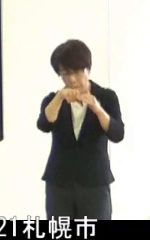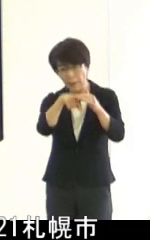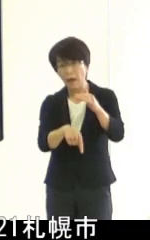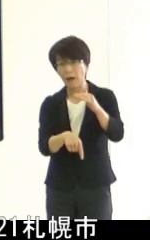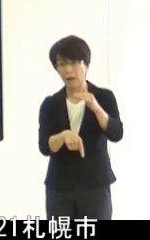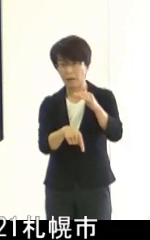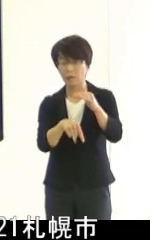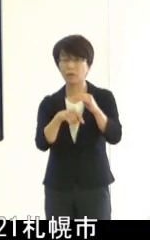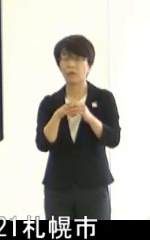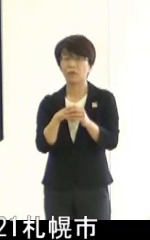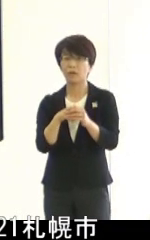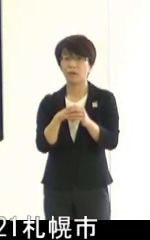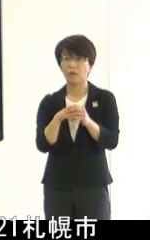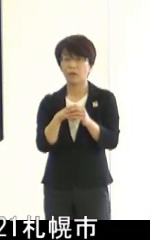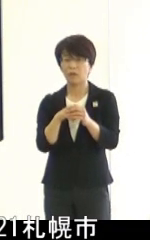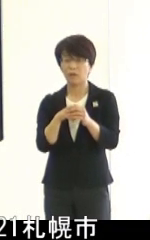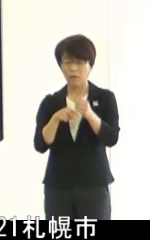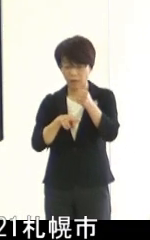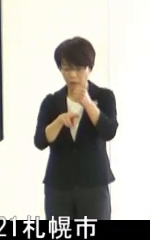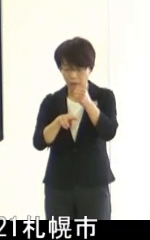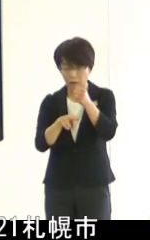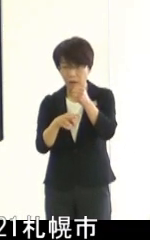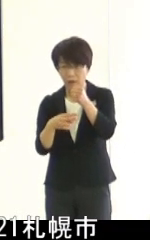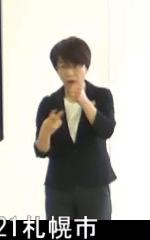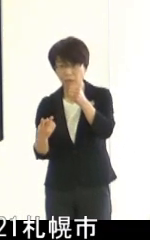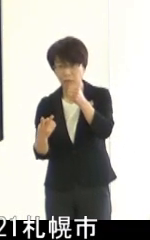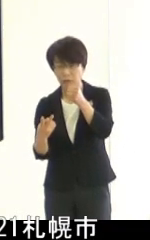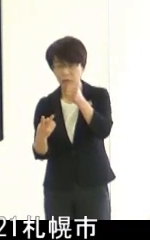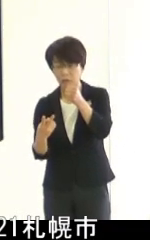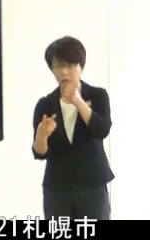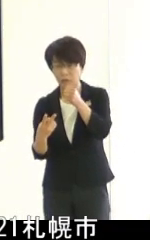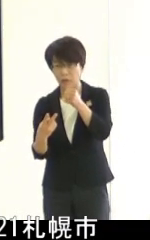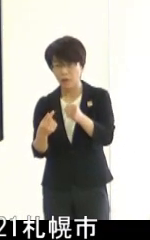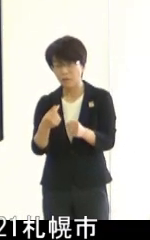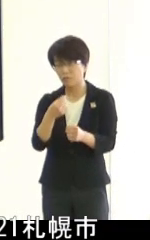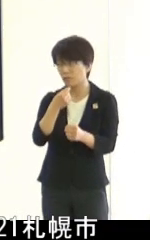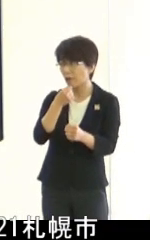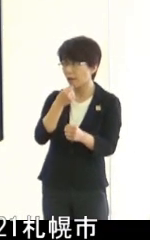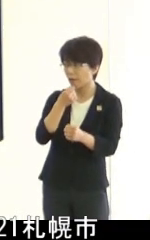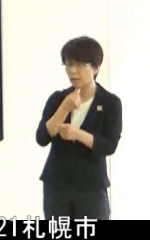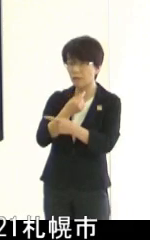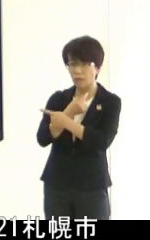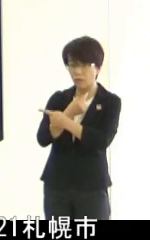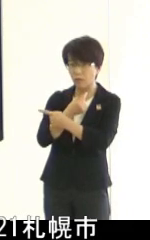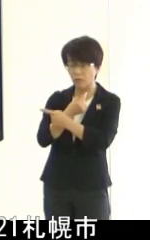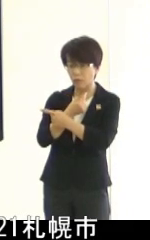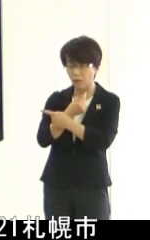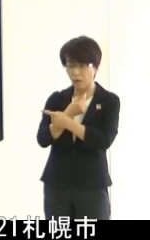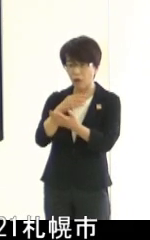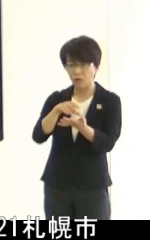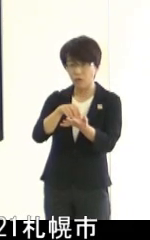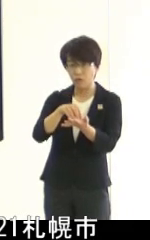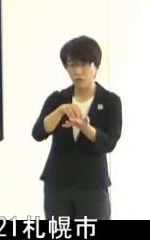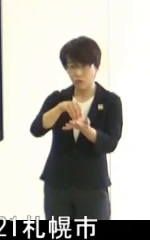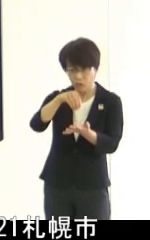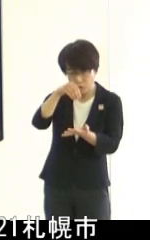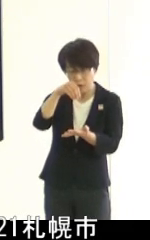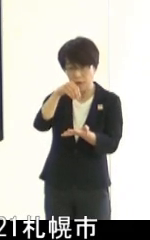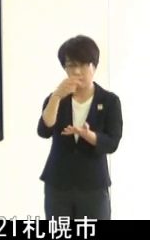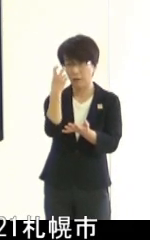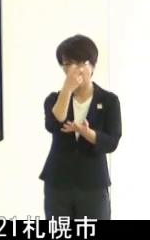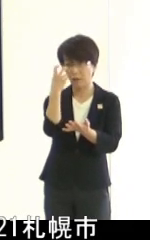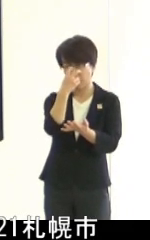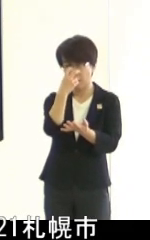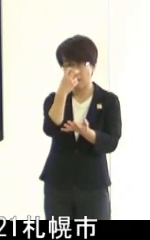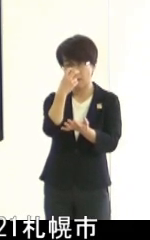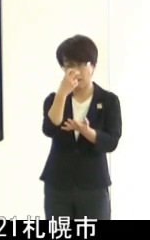あ変異株と疑いということでこのスクリーニング検査で陽性となった数が